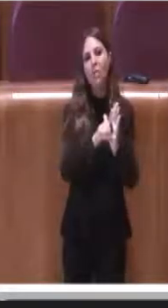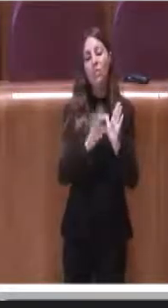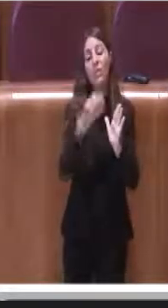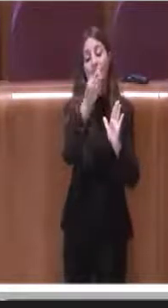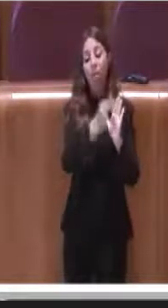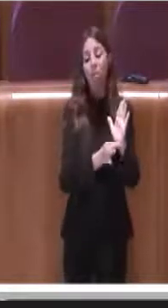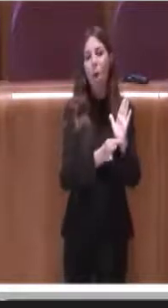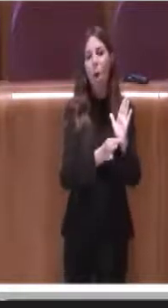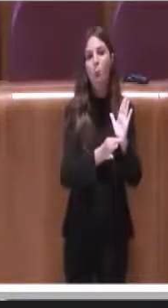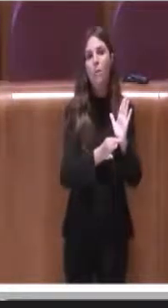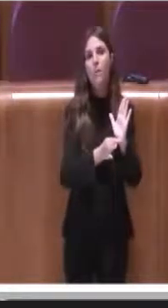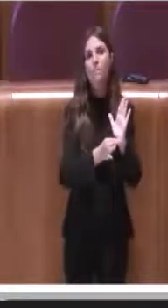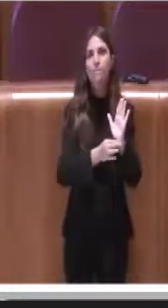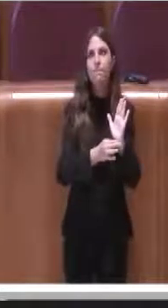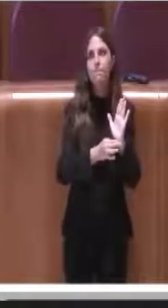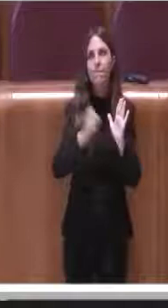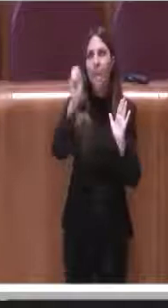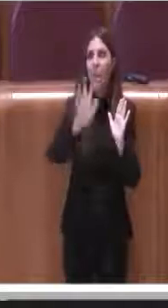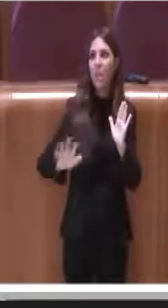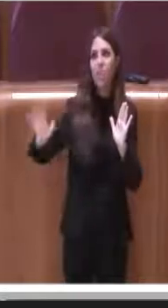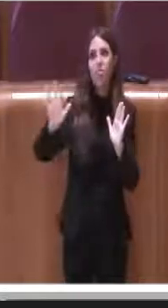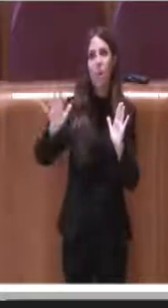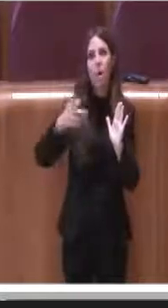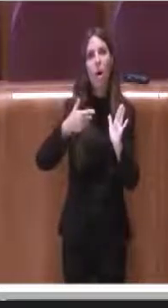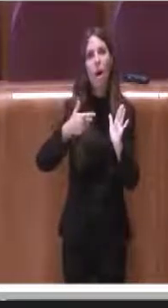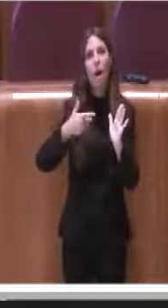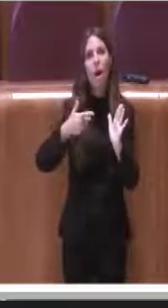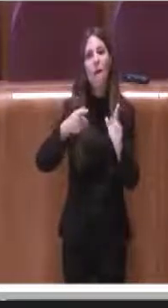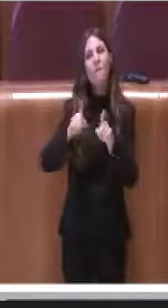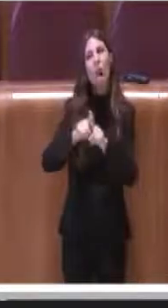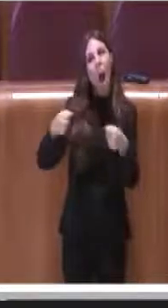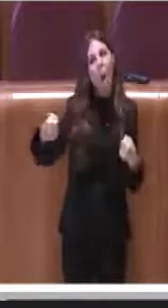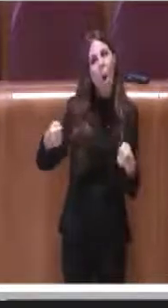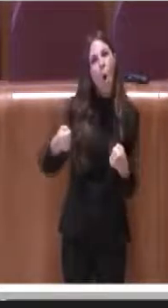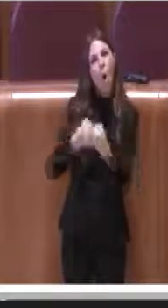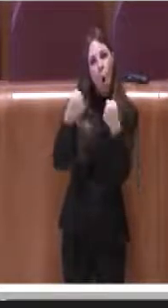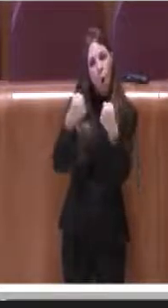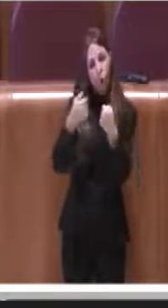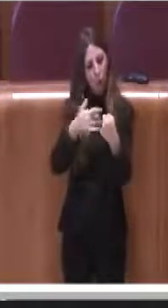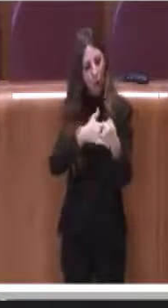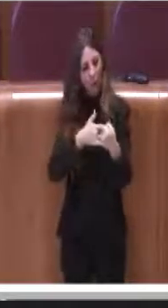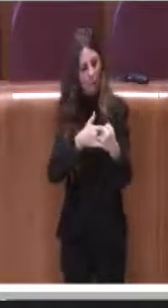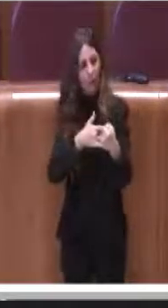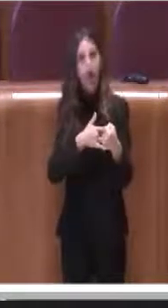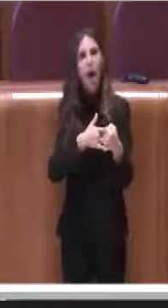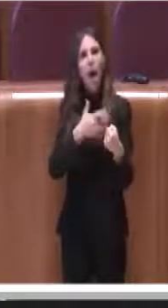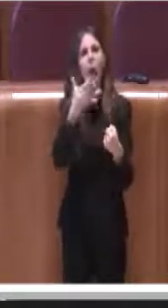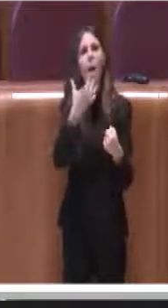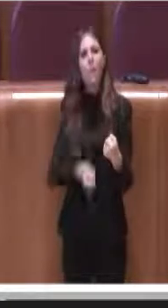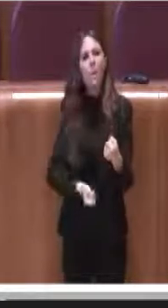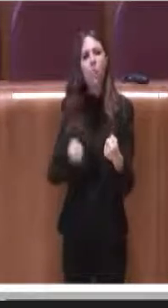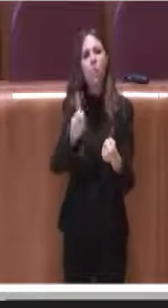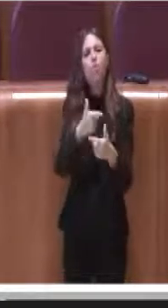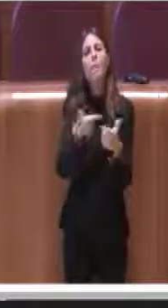regionale, e va incontro anche a quel senso dell'etica e della correttezza, perché poi non la applichiamo? Grazie, Presidente.